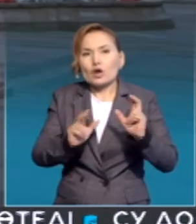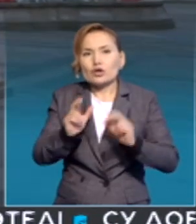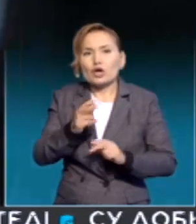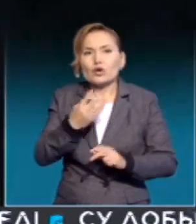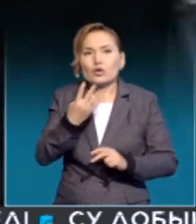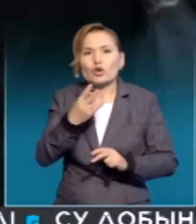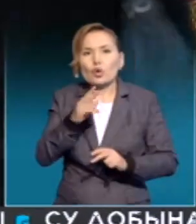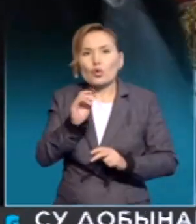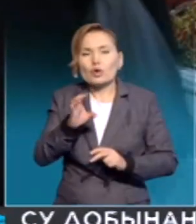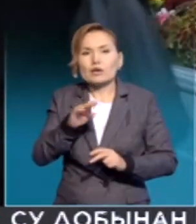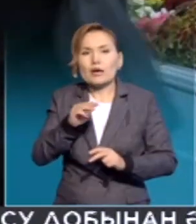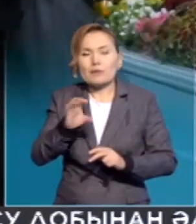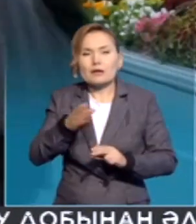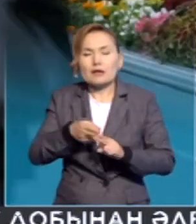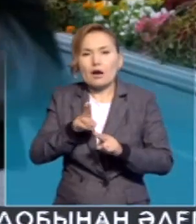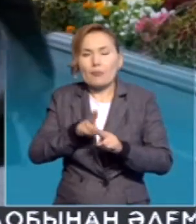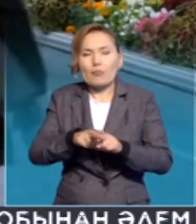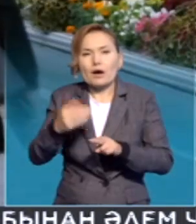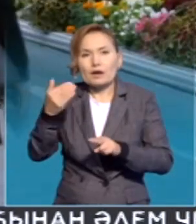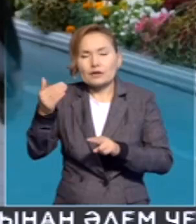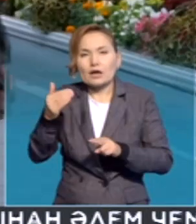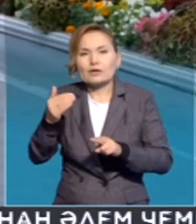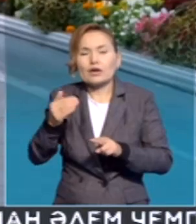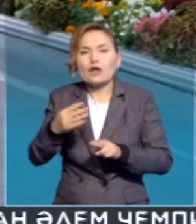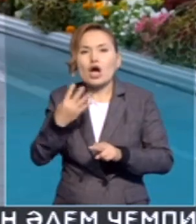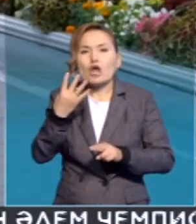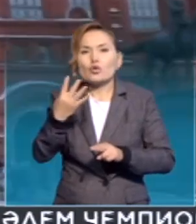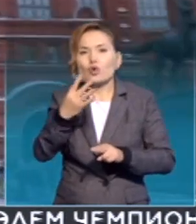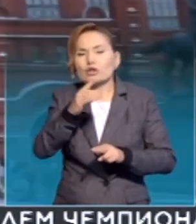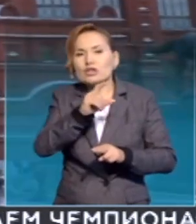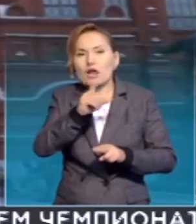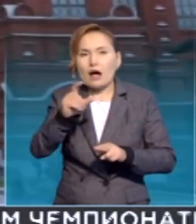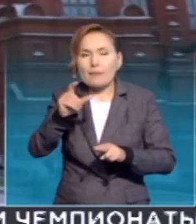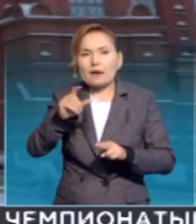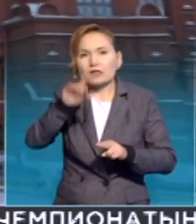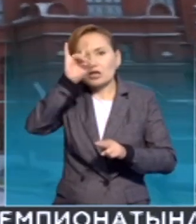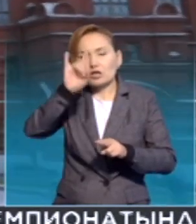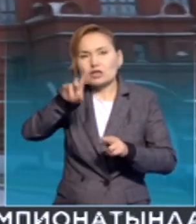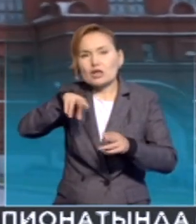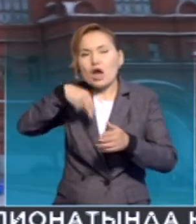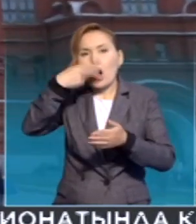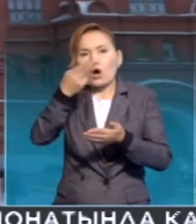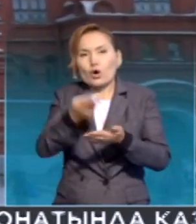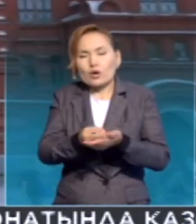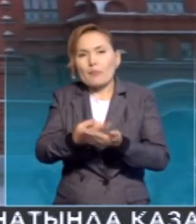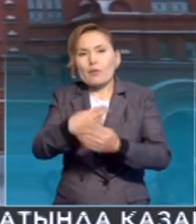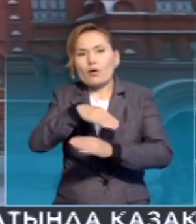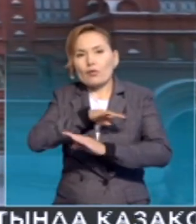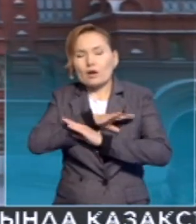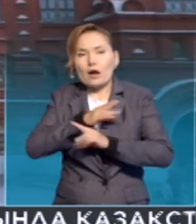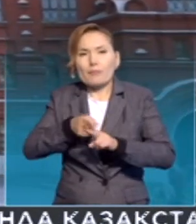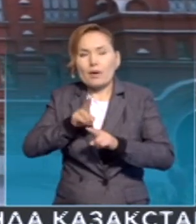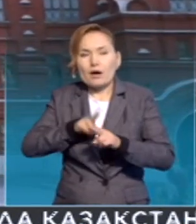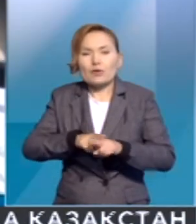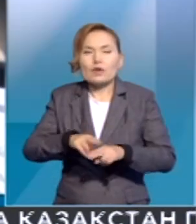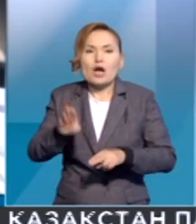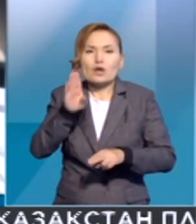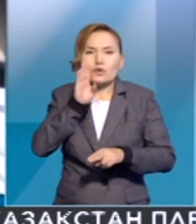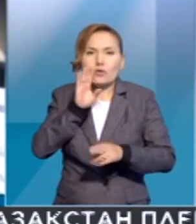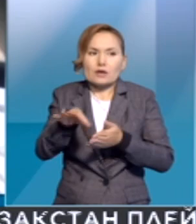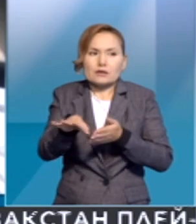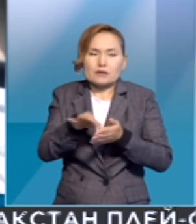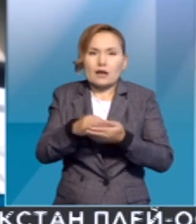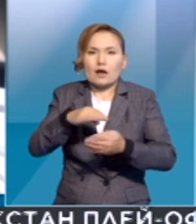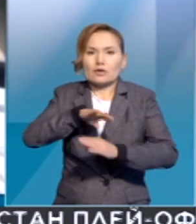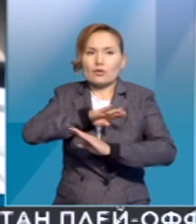Амирис Байсафа жұмбақ жағдайда оқу орнының 4-ші қабатының терезесінен құлап кеткен еді. Бірнеше операция жасалғанымен есін жимастан сол жылдың